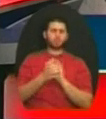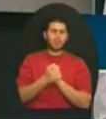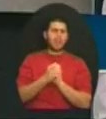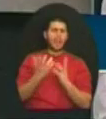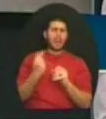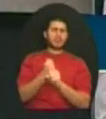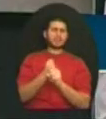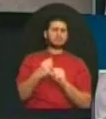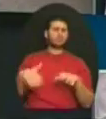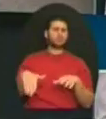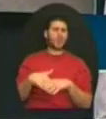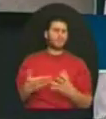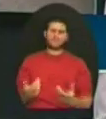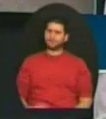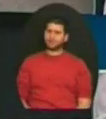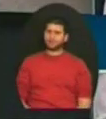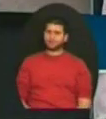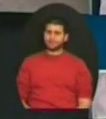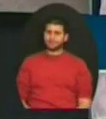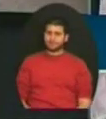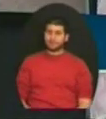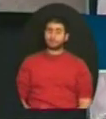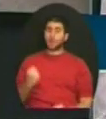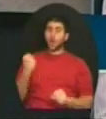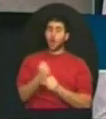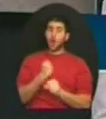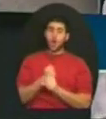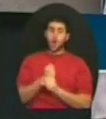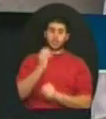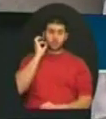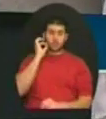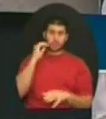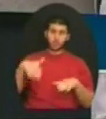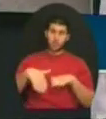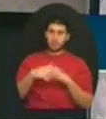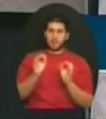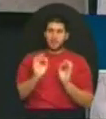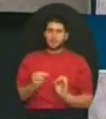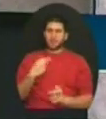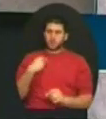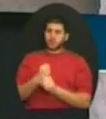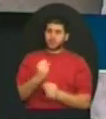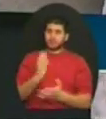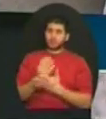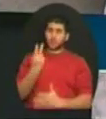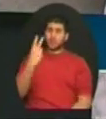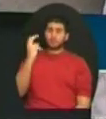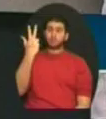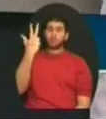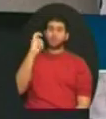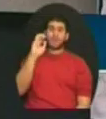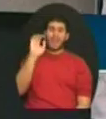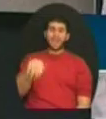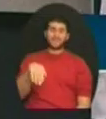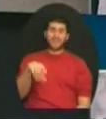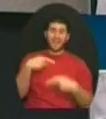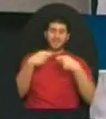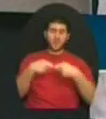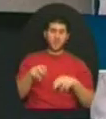שלום? אז עושות שלום, זה באמת עושות שלום. אנחנו היום יותר מ-30 אלף